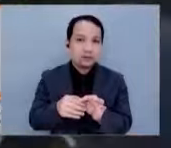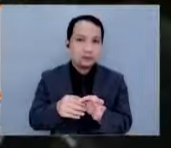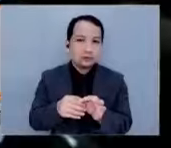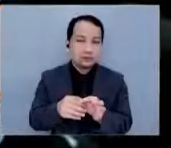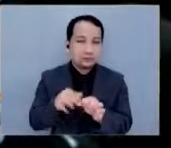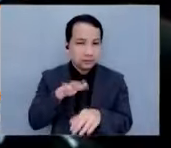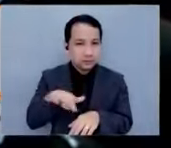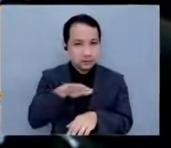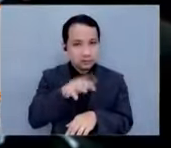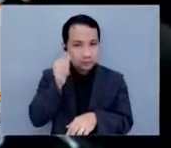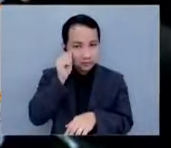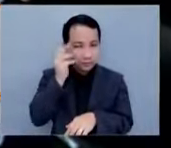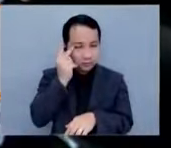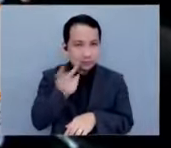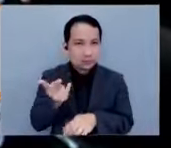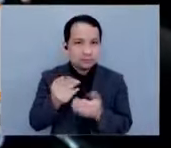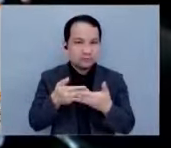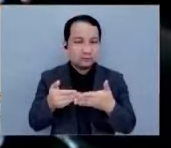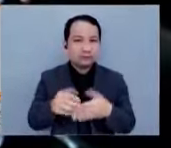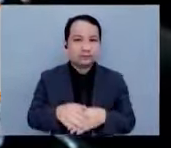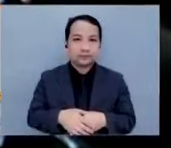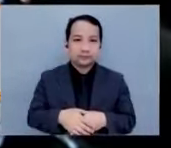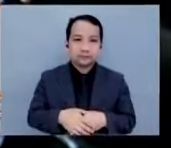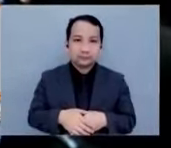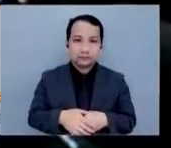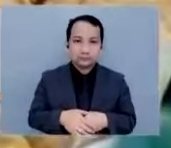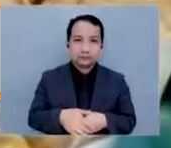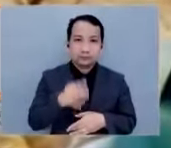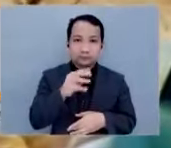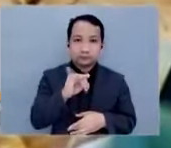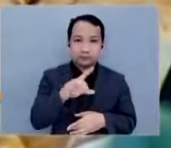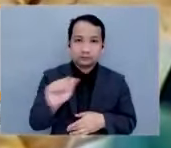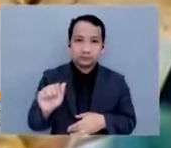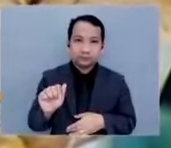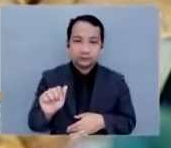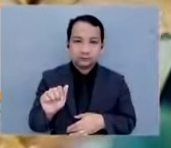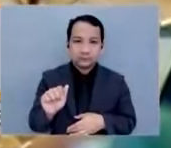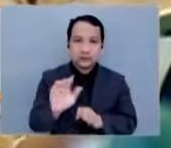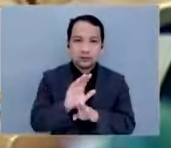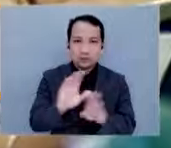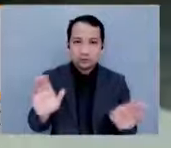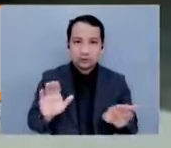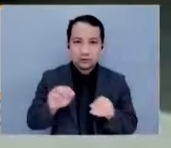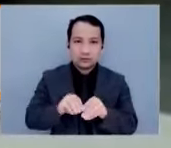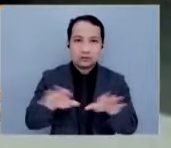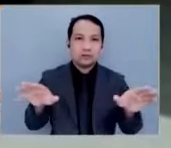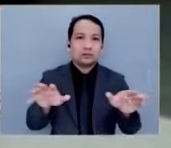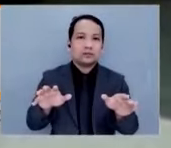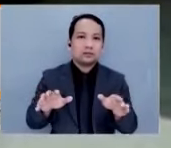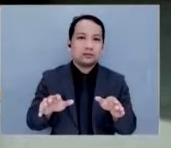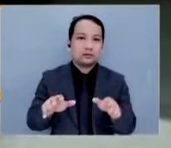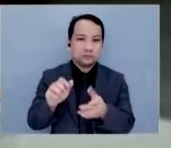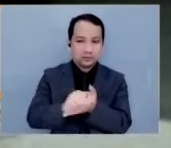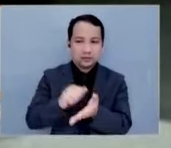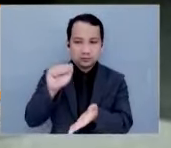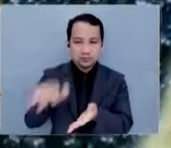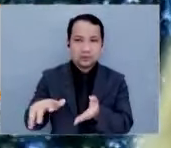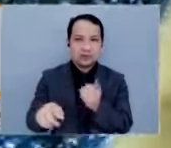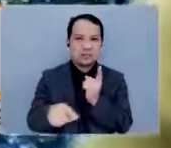natin. Paalala naman ng MIAA sa publiko, huwag magkalat sa airport at magtapon sa tamang